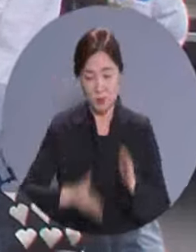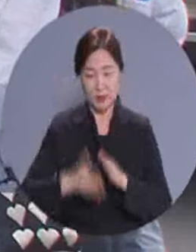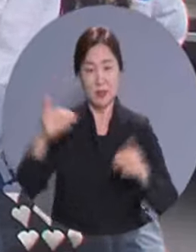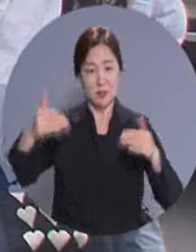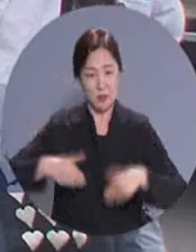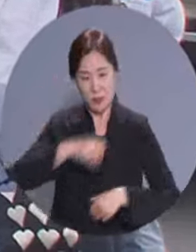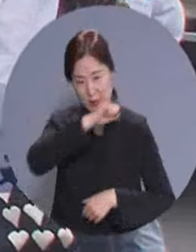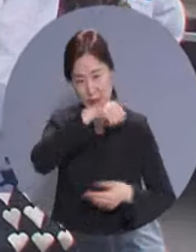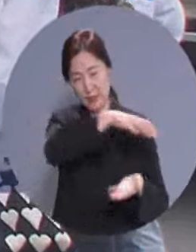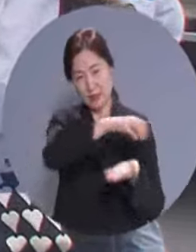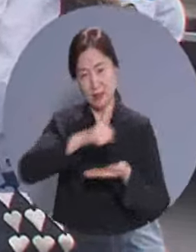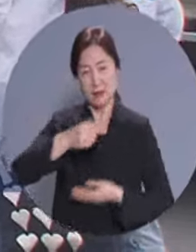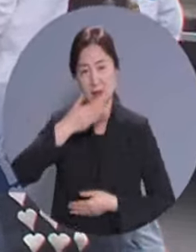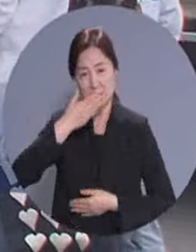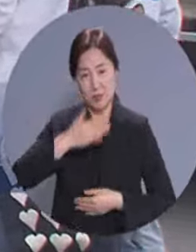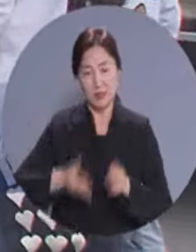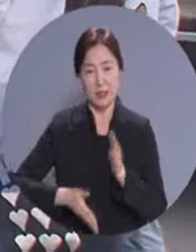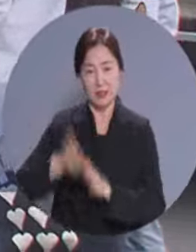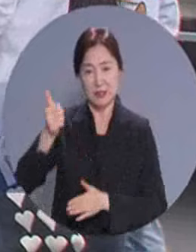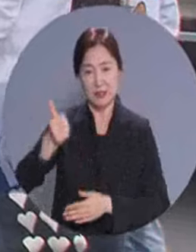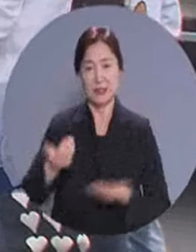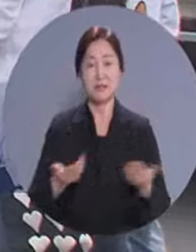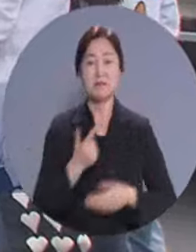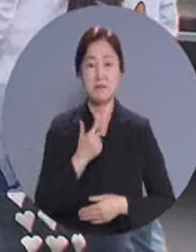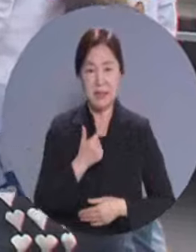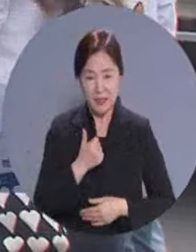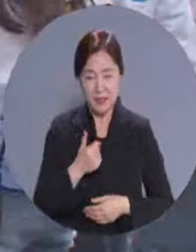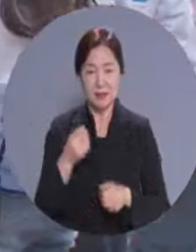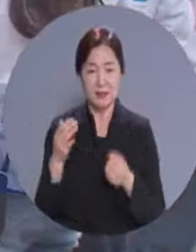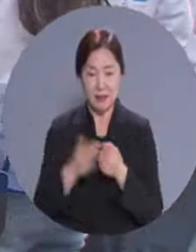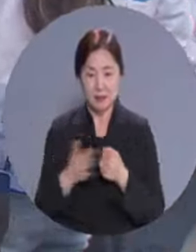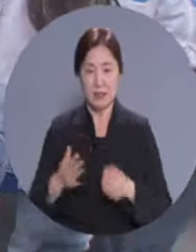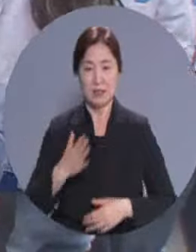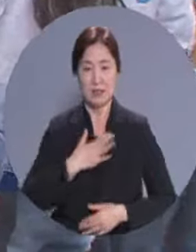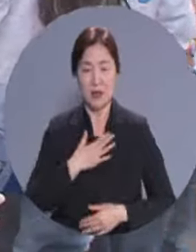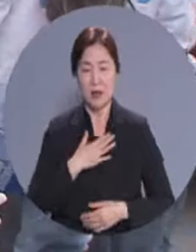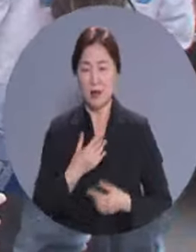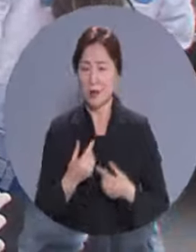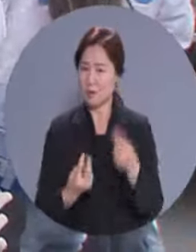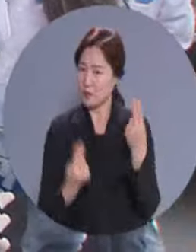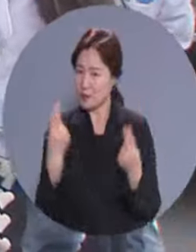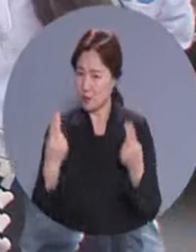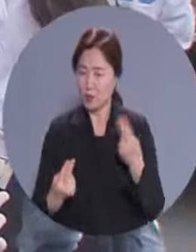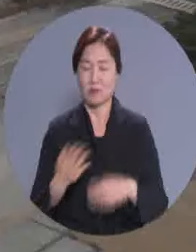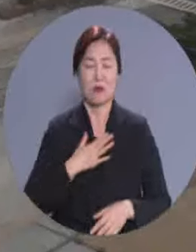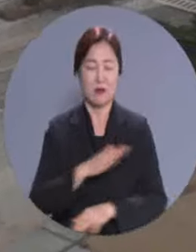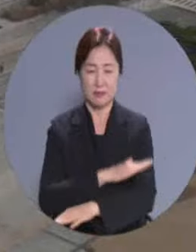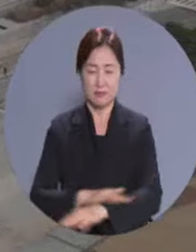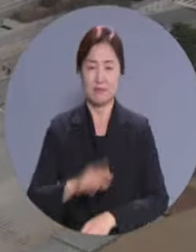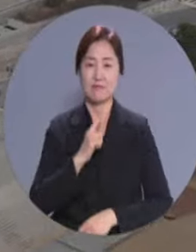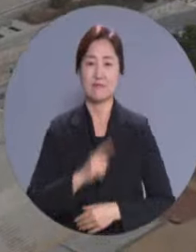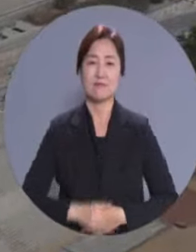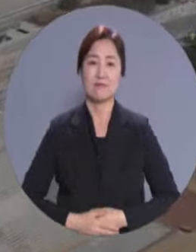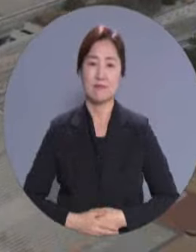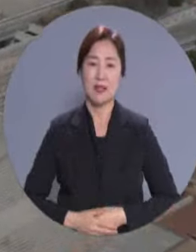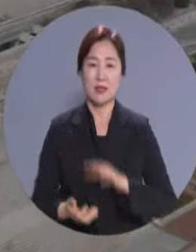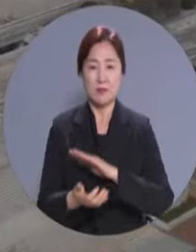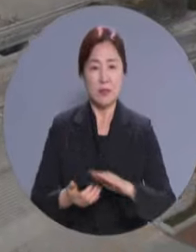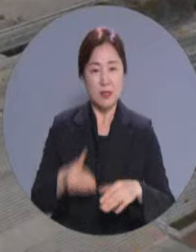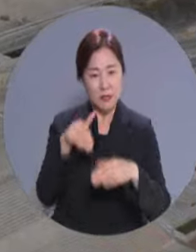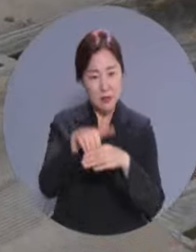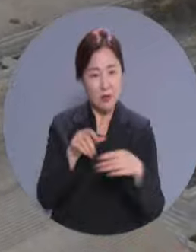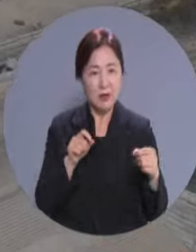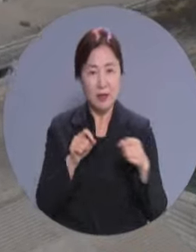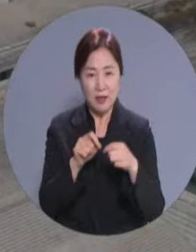가져올 수가 있고요. 또 시장을 거쳤기 때문에 저만큼 잘할 분이 계신가. 사전투표일이